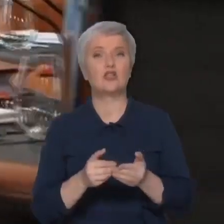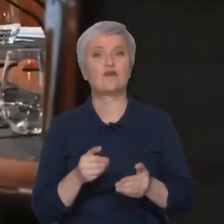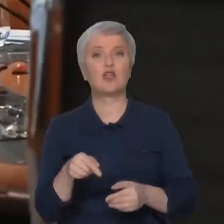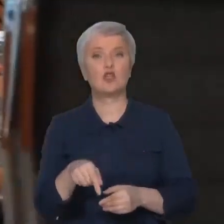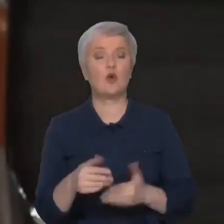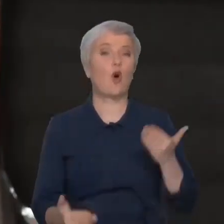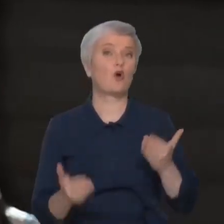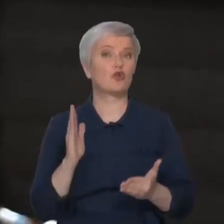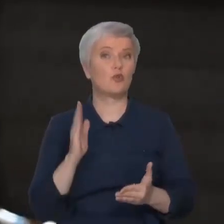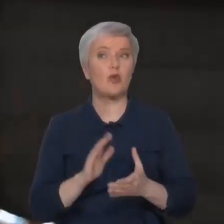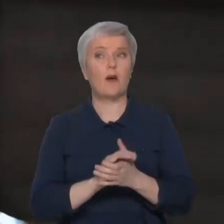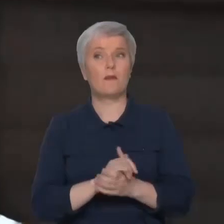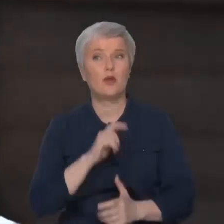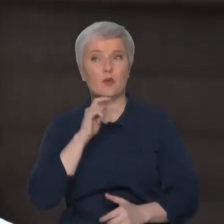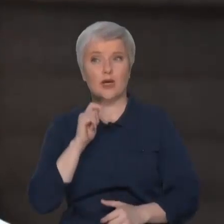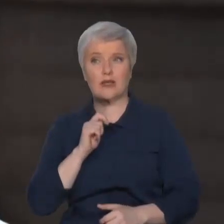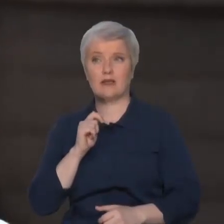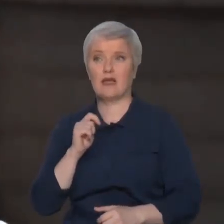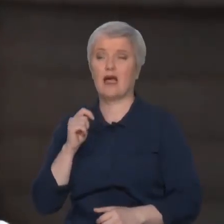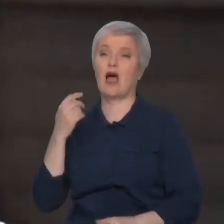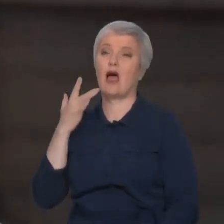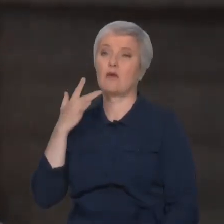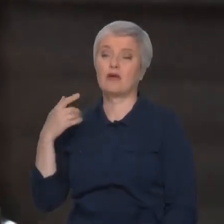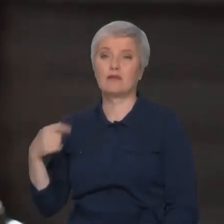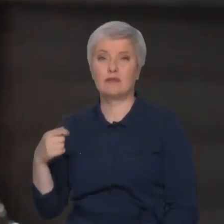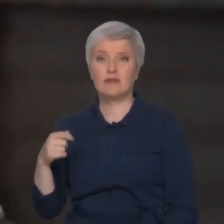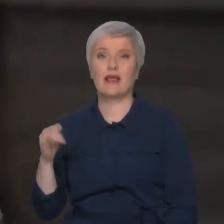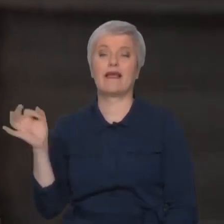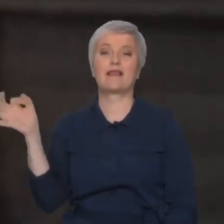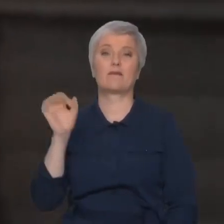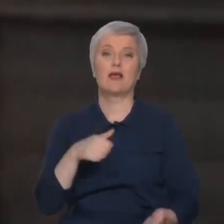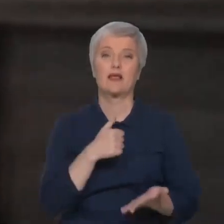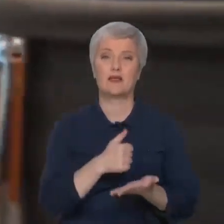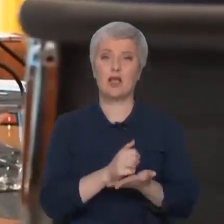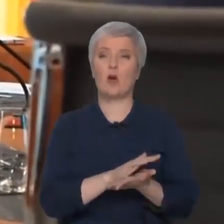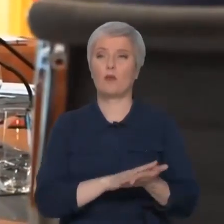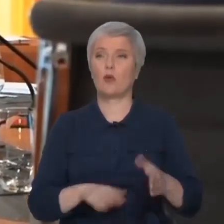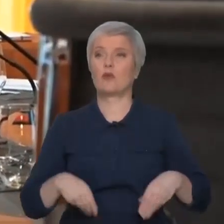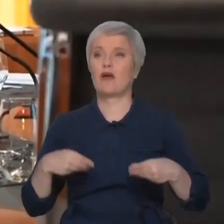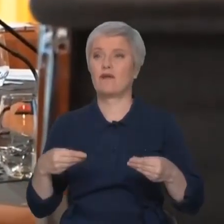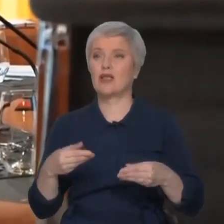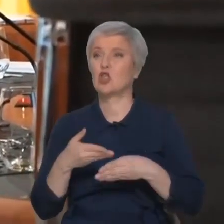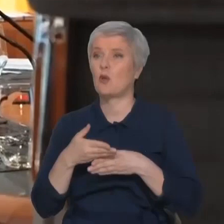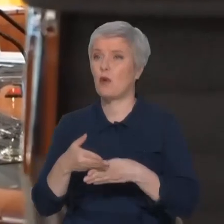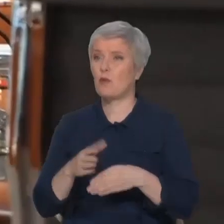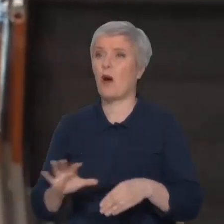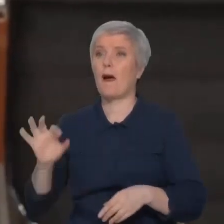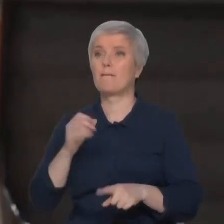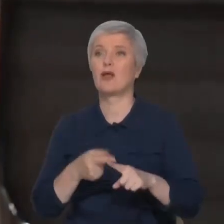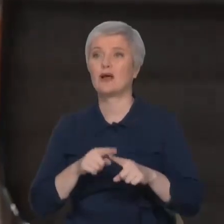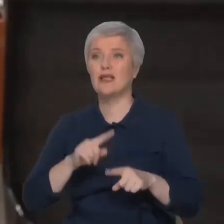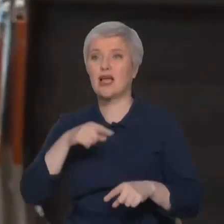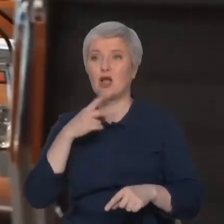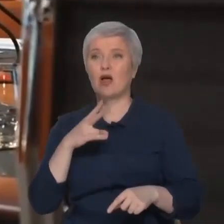Американський президент і німецький канцлер твердо налаштовані продовжувати надсилати їй безпекову допомогу. І про це йшлося на їхній